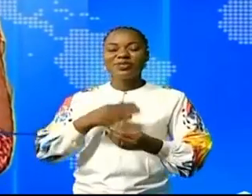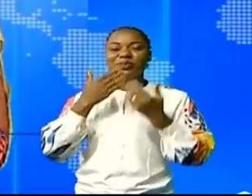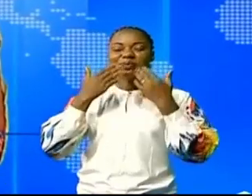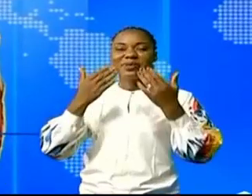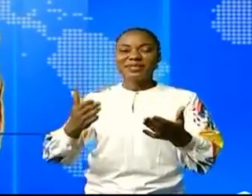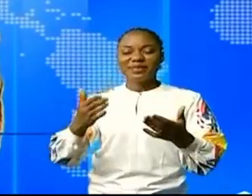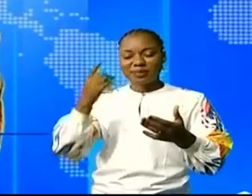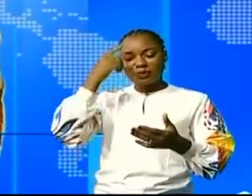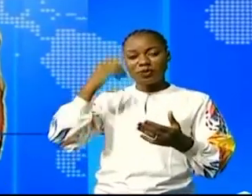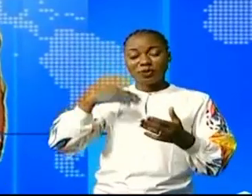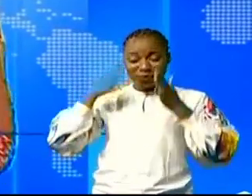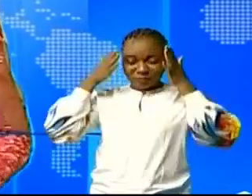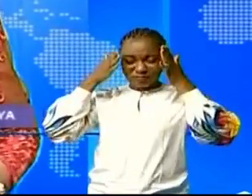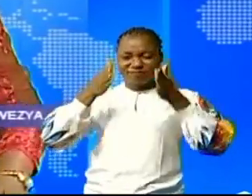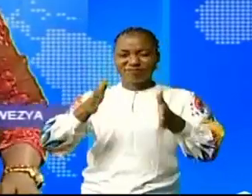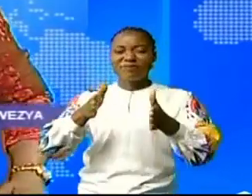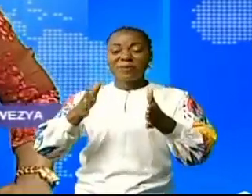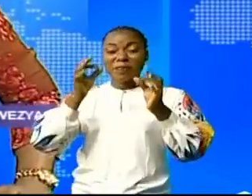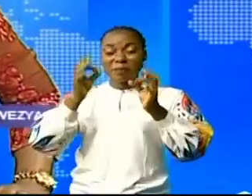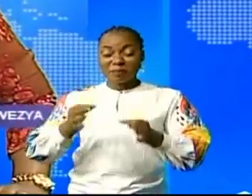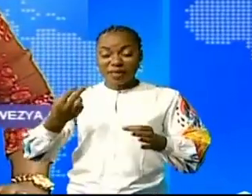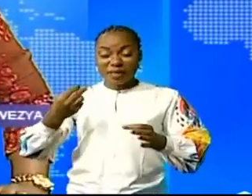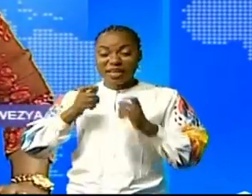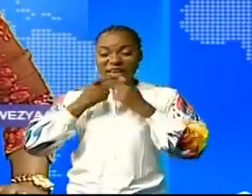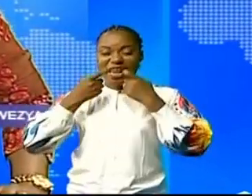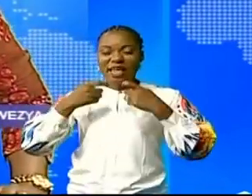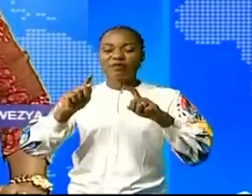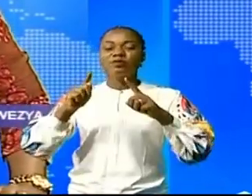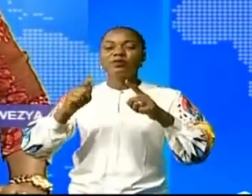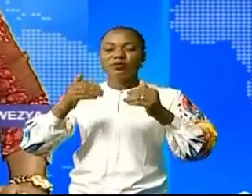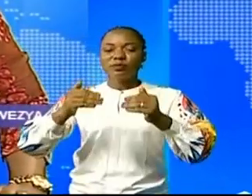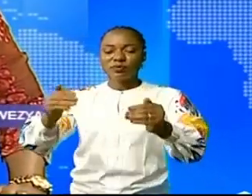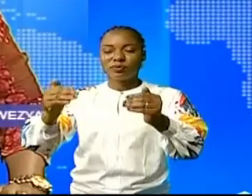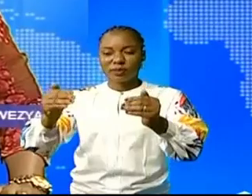de nous avoir suivis. L'actualité continue sur nos antennes en